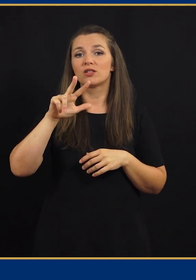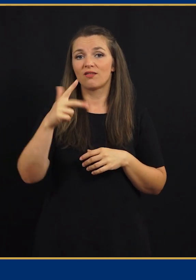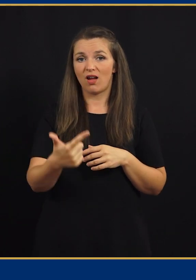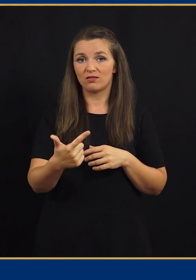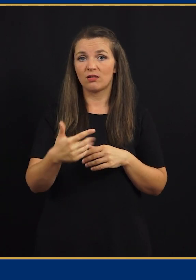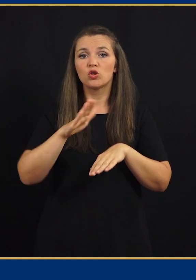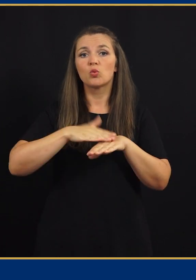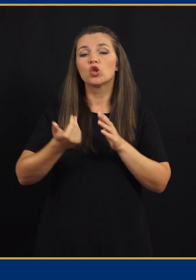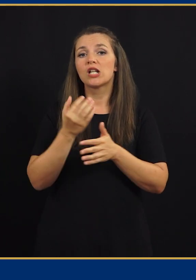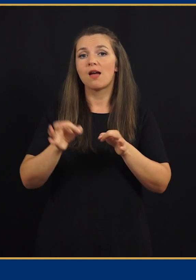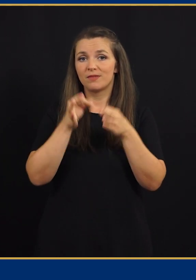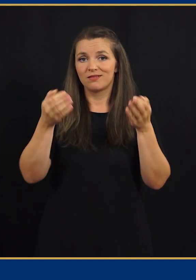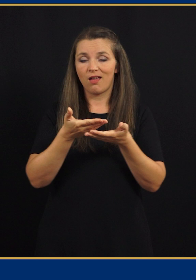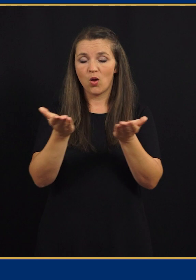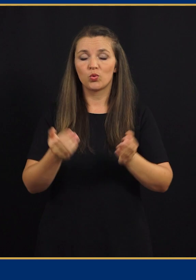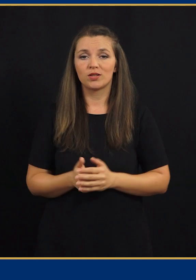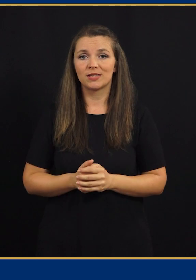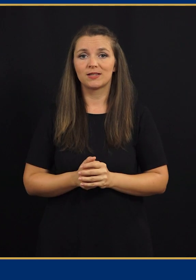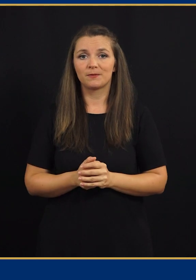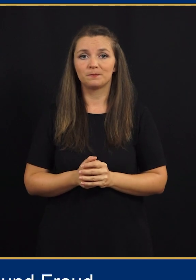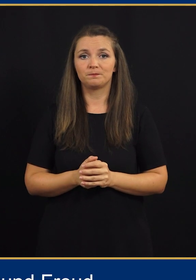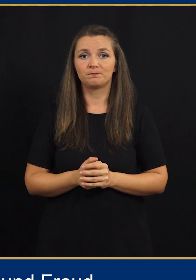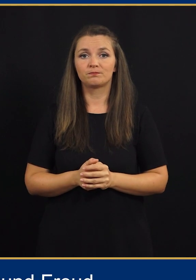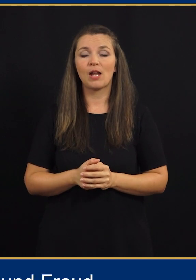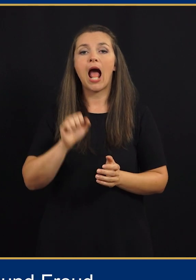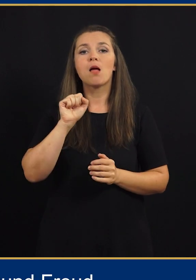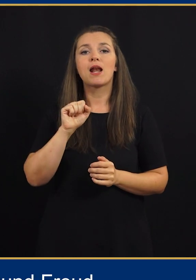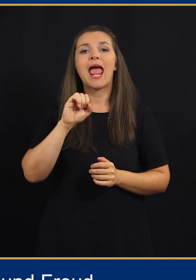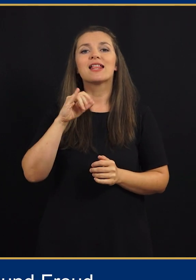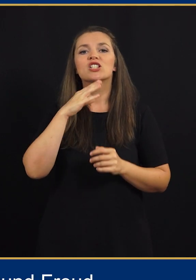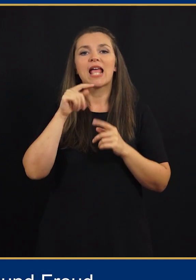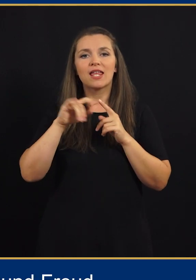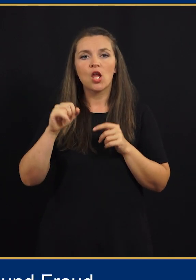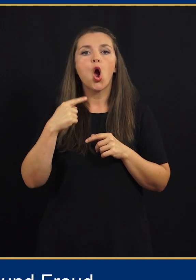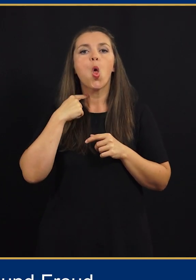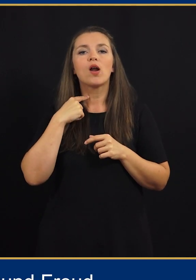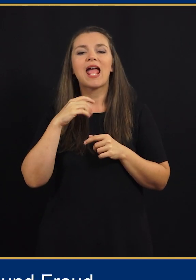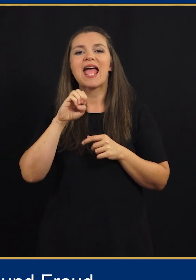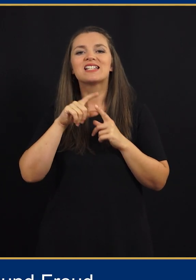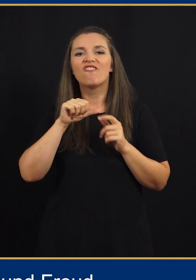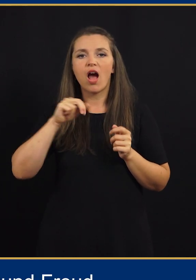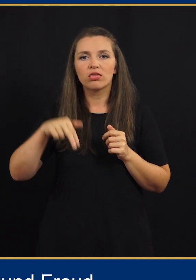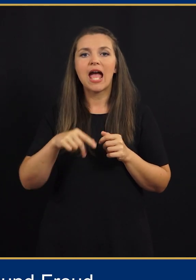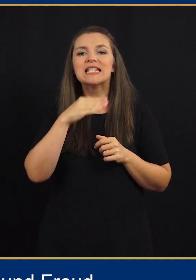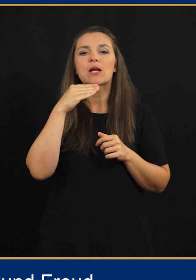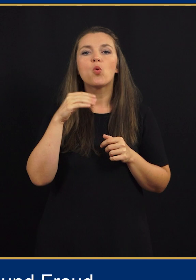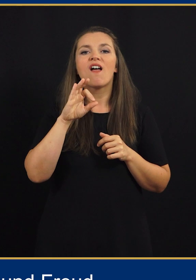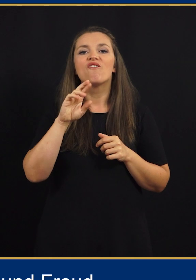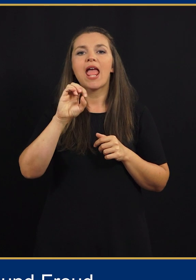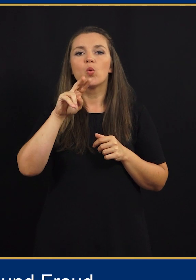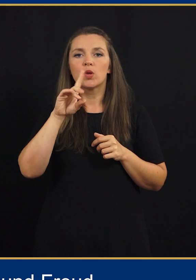20.6.2023, sporočila za javnost. Albert Einstein, Gloria Estefan, Sigmund